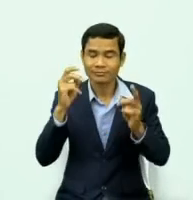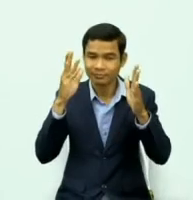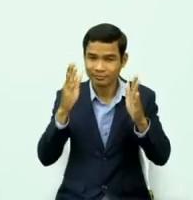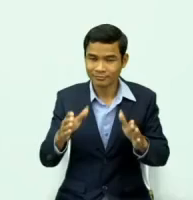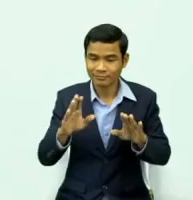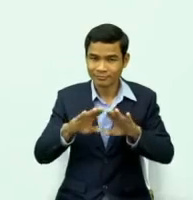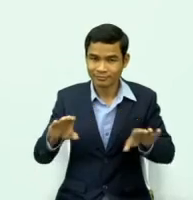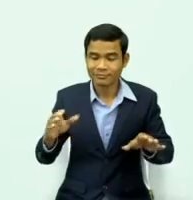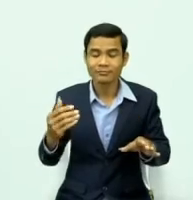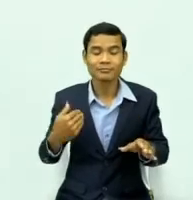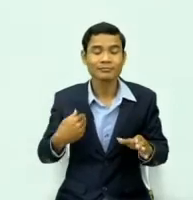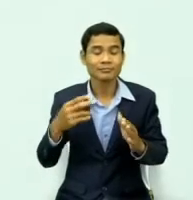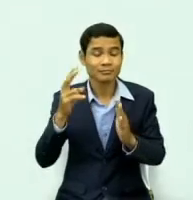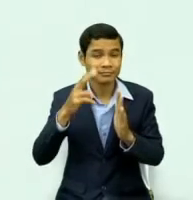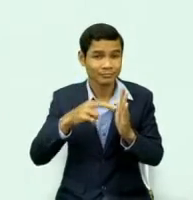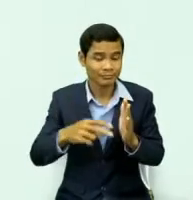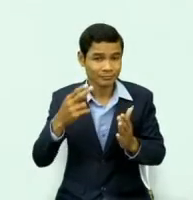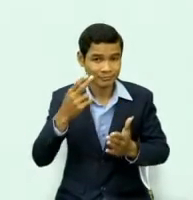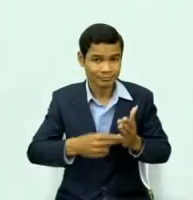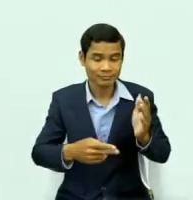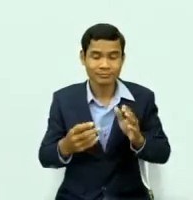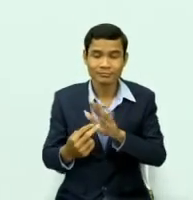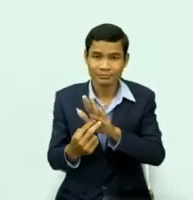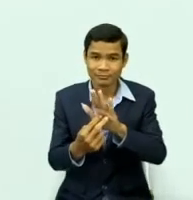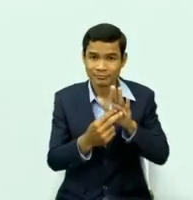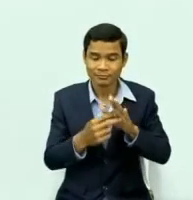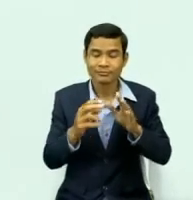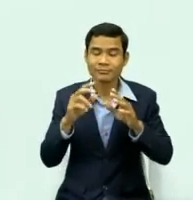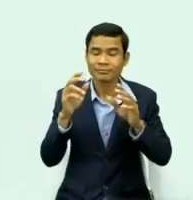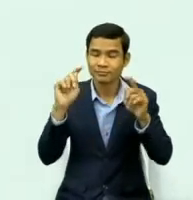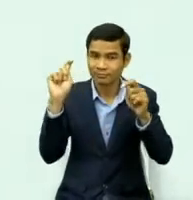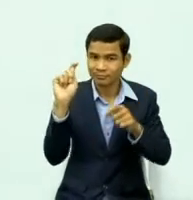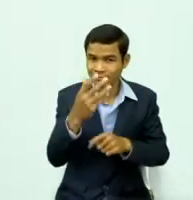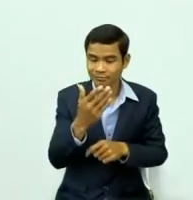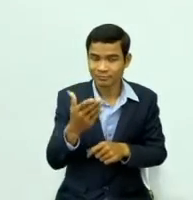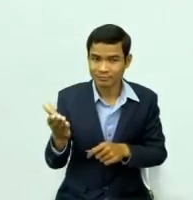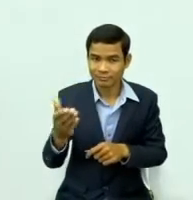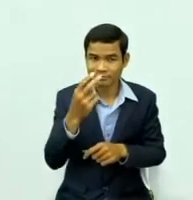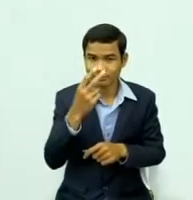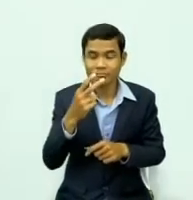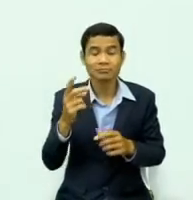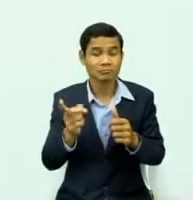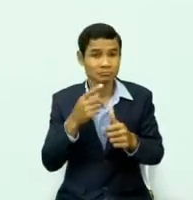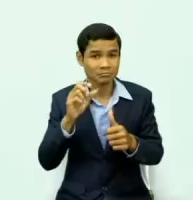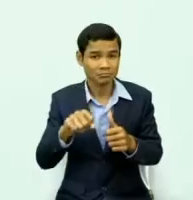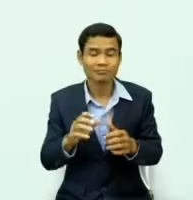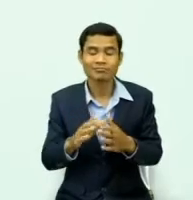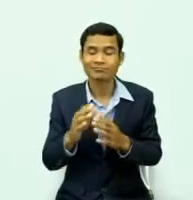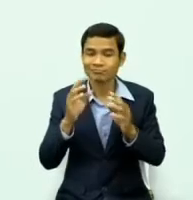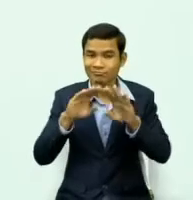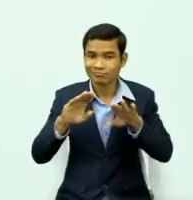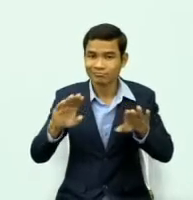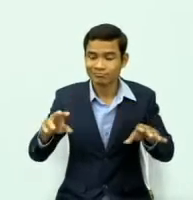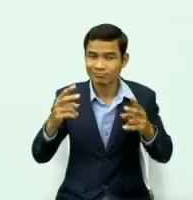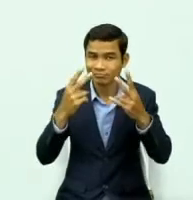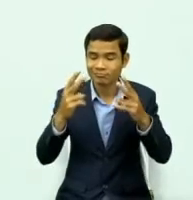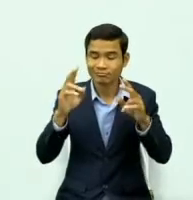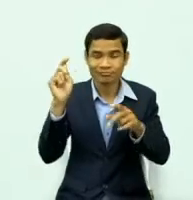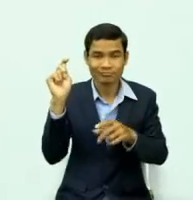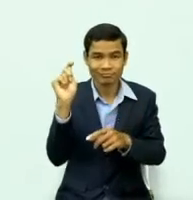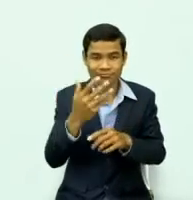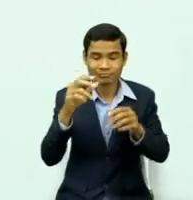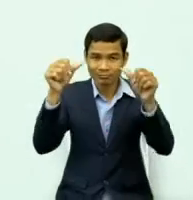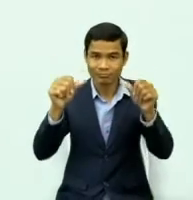chương đừng miễn át tập bọt ở vậy nhạc rút nâng bằng hai rục hiệp với con mưa chỉ môn sân chà con tặng ngọt khả ní mưa rục hiệp này lực đá thêm tặng ngọt khả ní